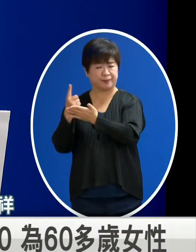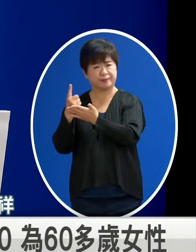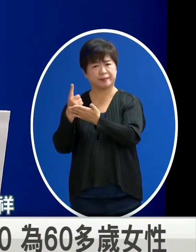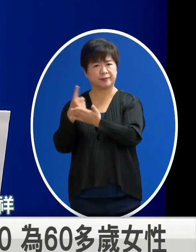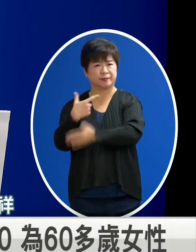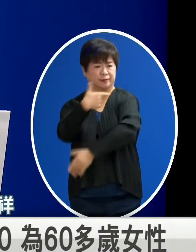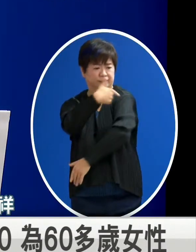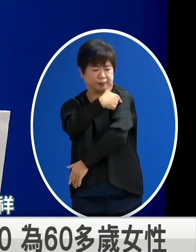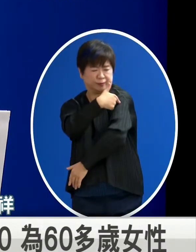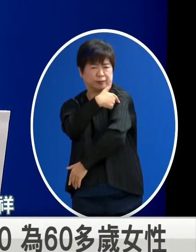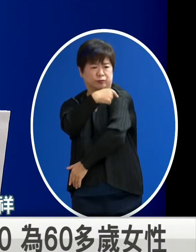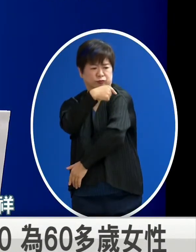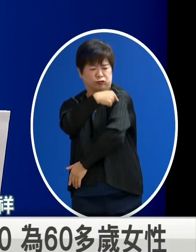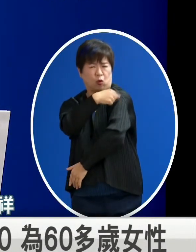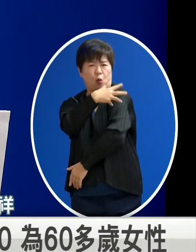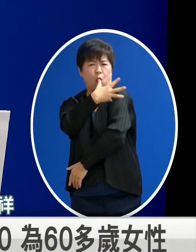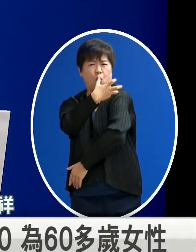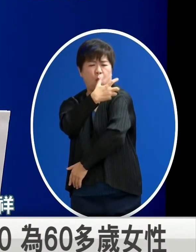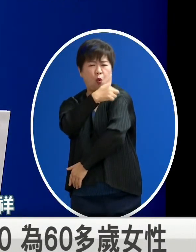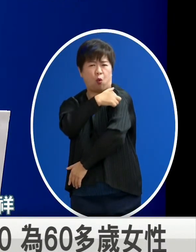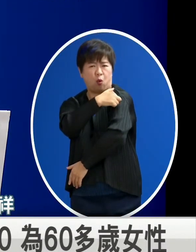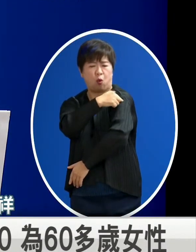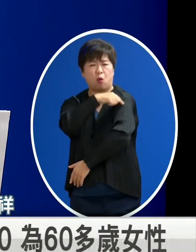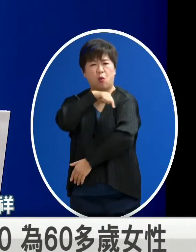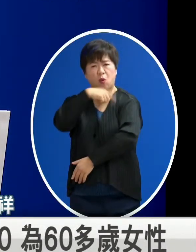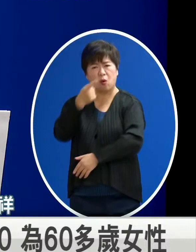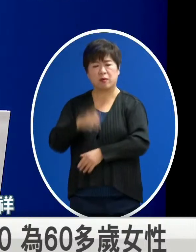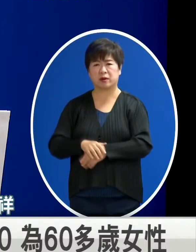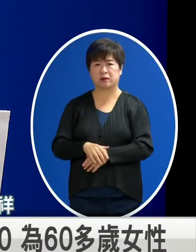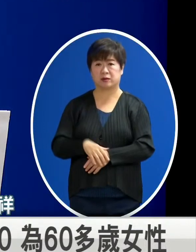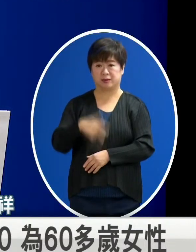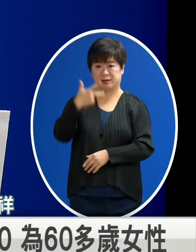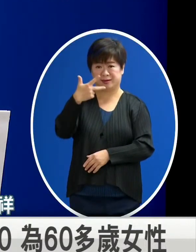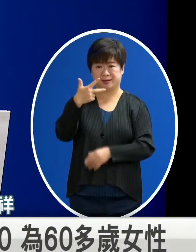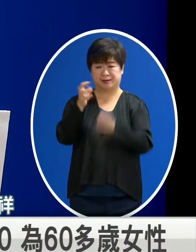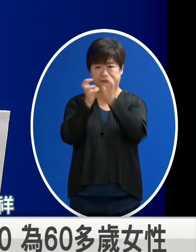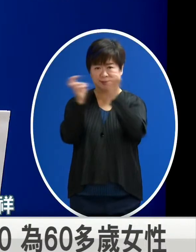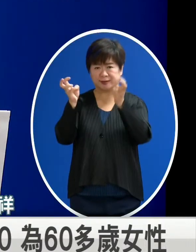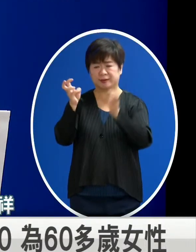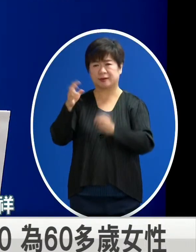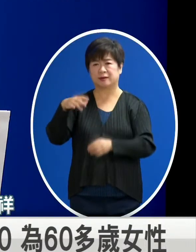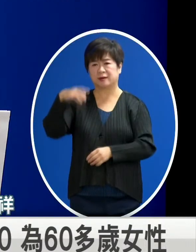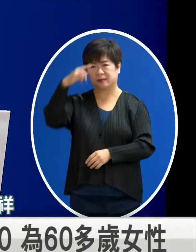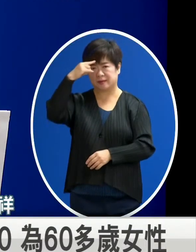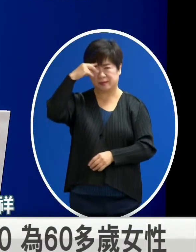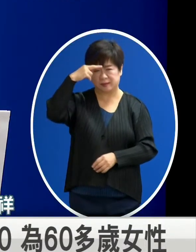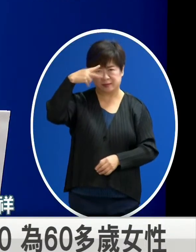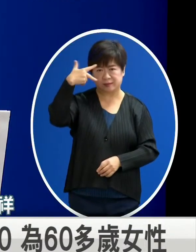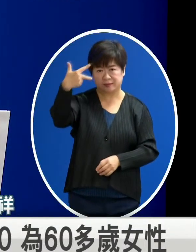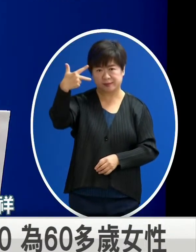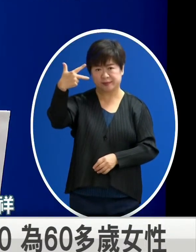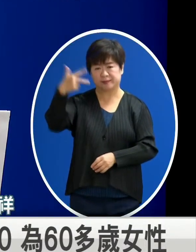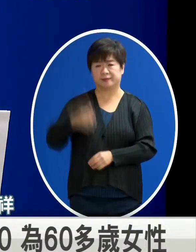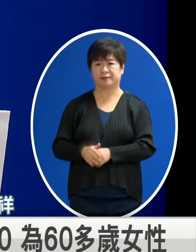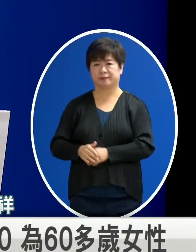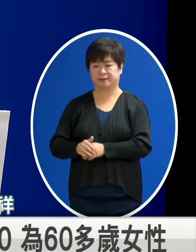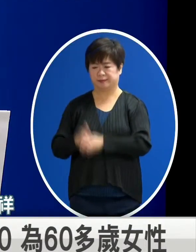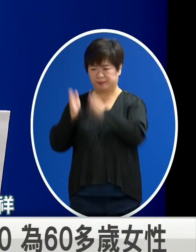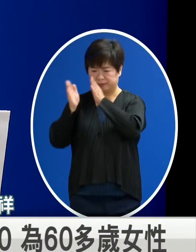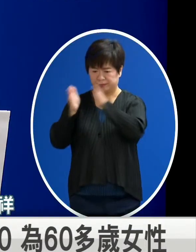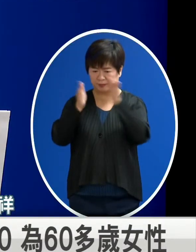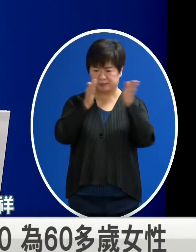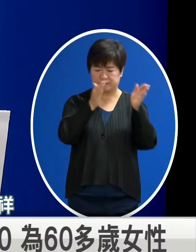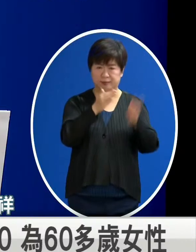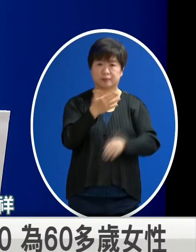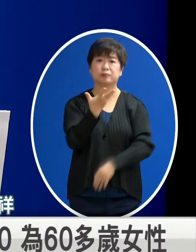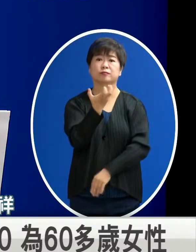如说注射部位的疼痛，那后面有7条线啊，表示它从第一天到第七天之间的这个疼痛的